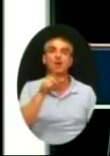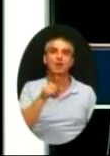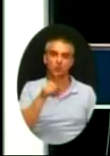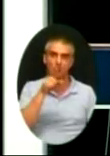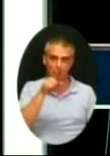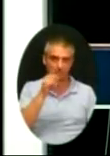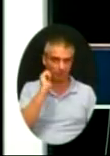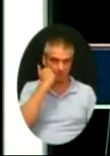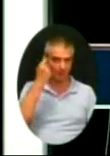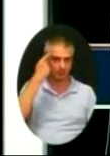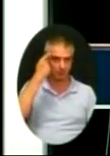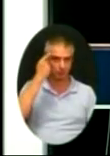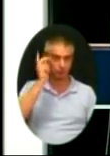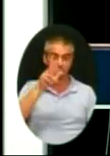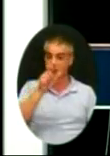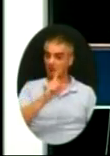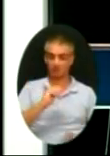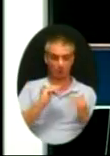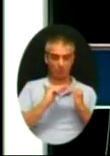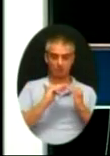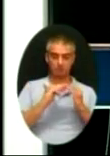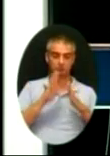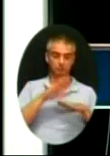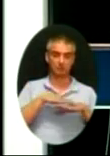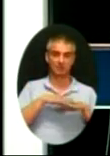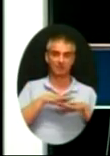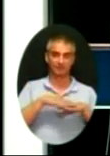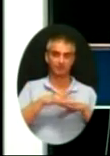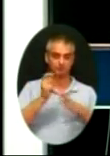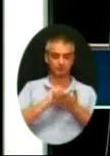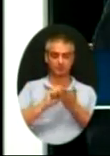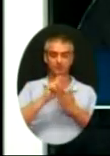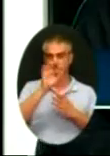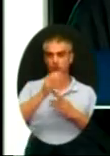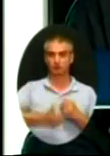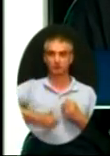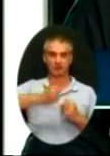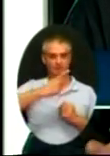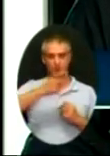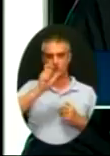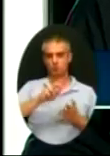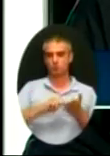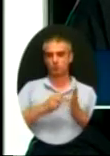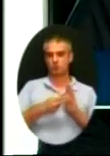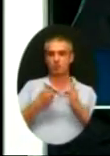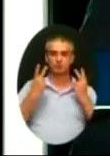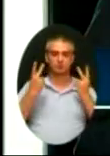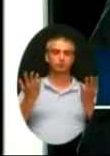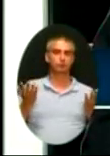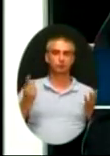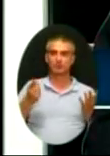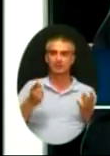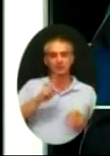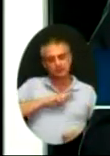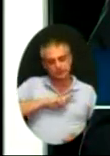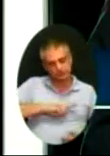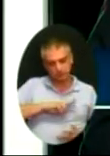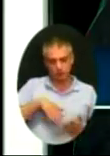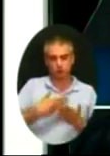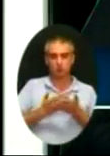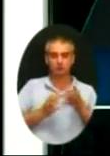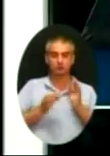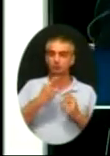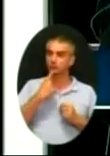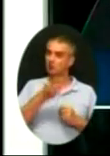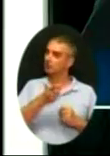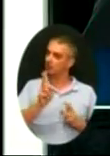מזה, אתה מחר תחשוב שיש בן אדם לא ראוי למינוי בתפקיד במשרד שלך כשר, אבל הוא דמות פוליטית משמעותית. אתה תצטרך יועץ